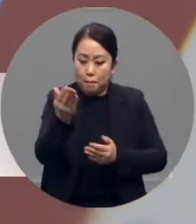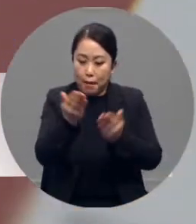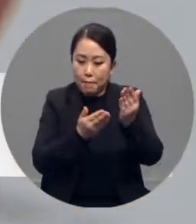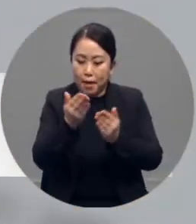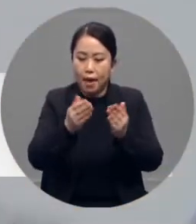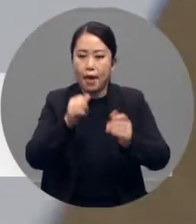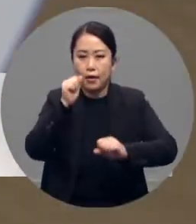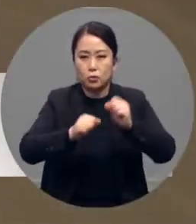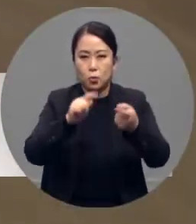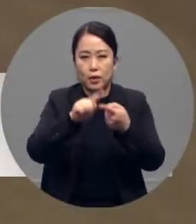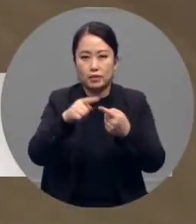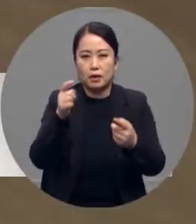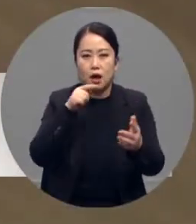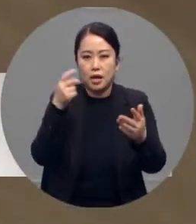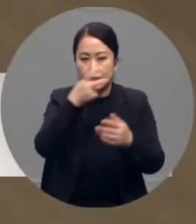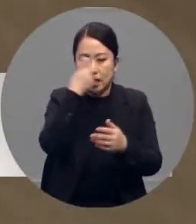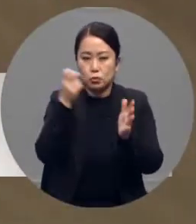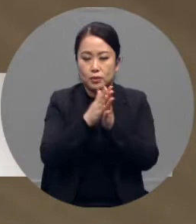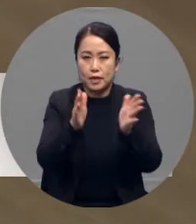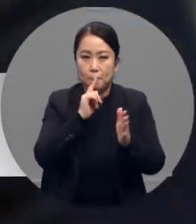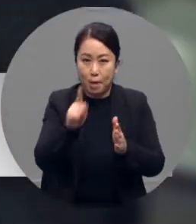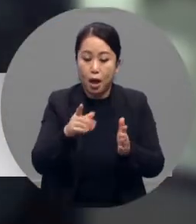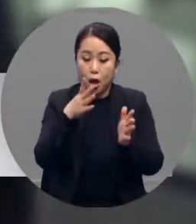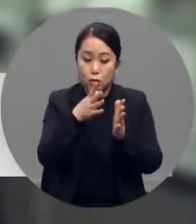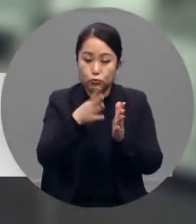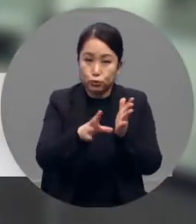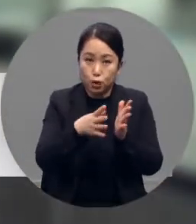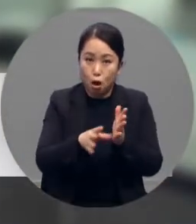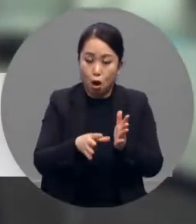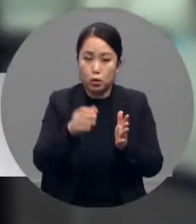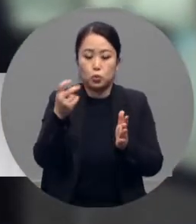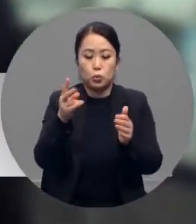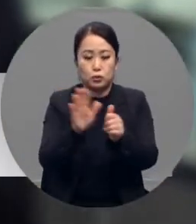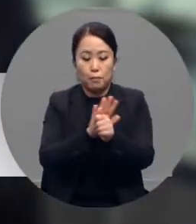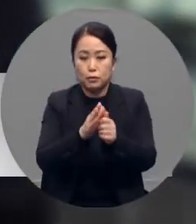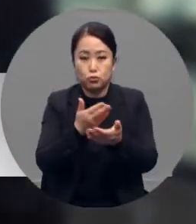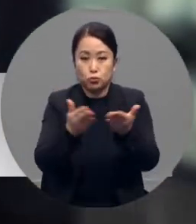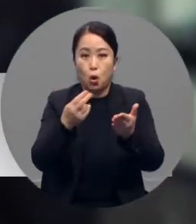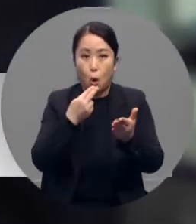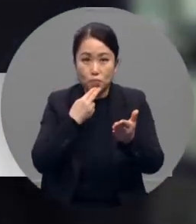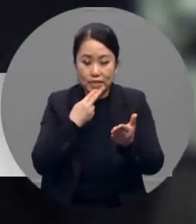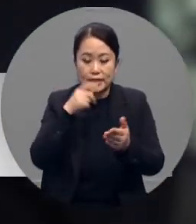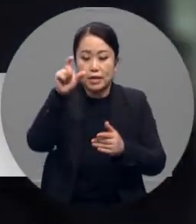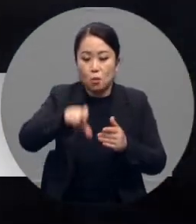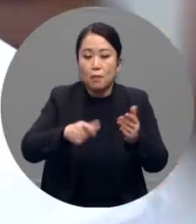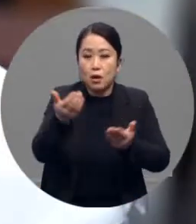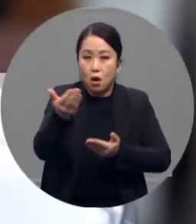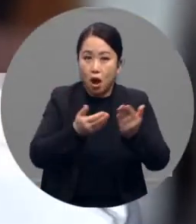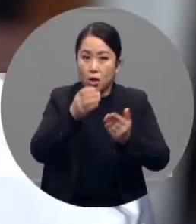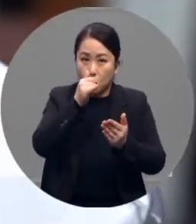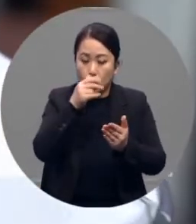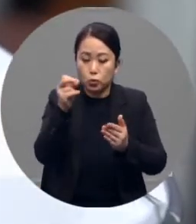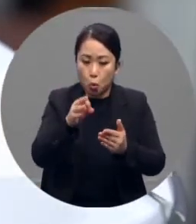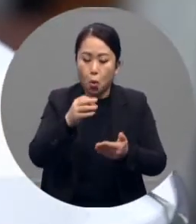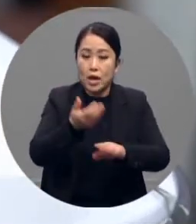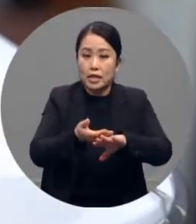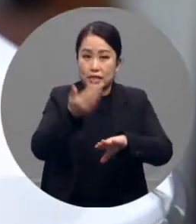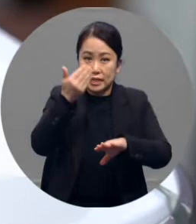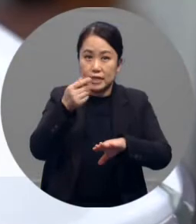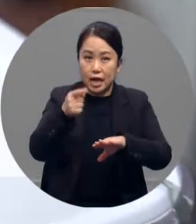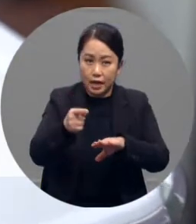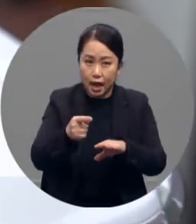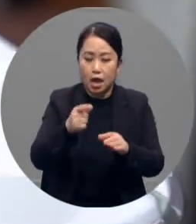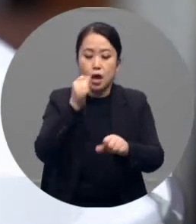주요 단속 유형은 물품이나 서비스 제공 없이 지역 화폐를 주고받거나 거래액 이상의 상품권을 수수하는 행위